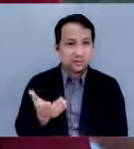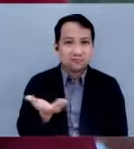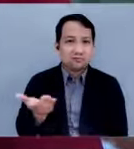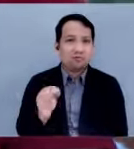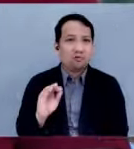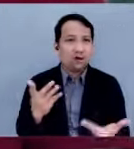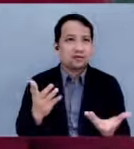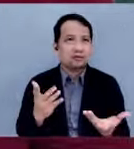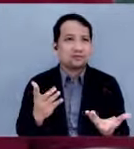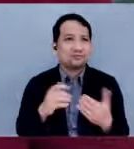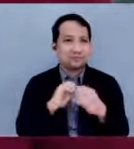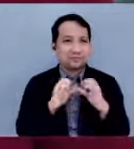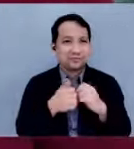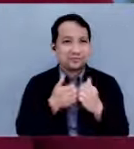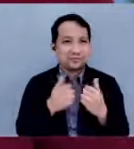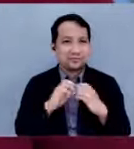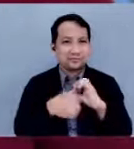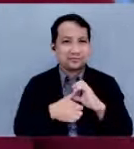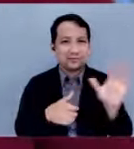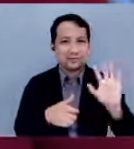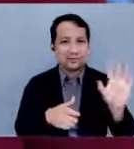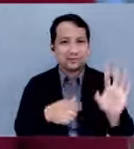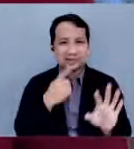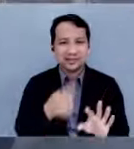pang... Bye. Wala tayo,